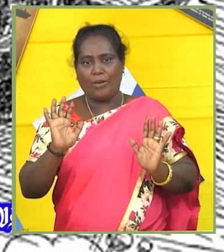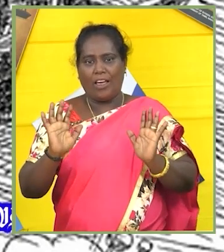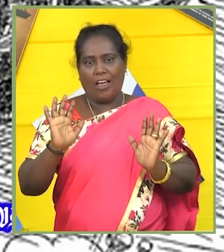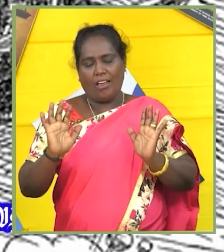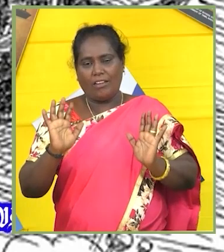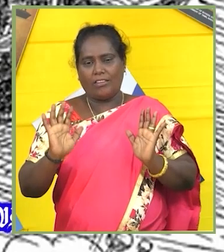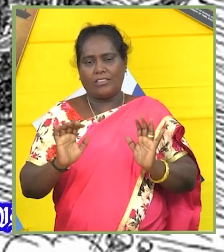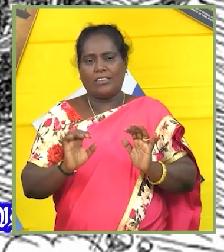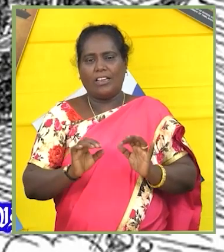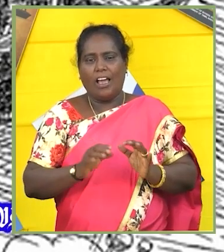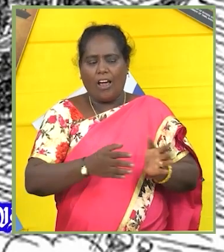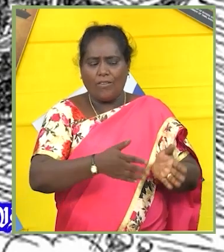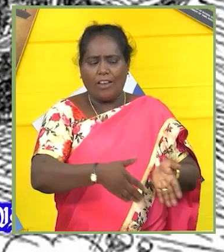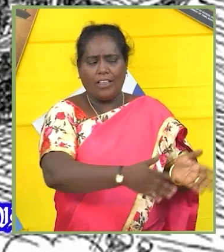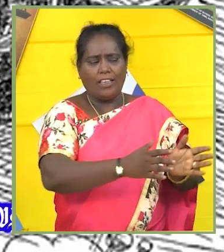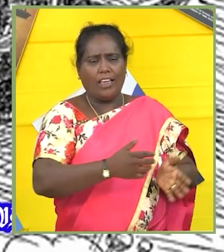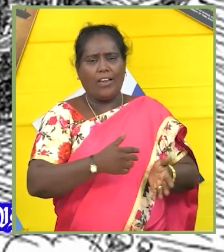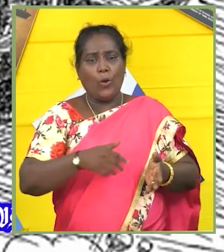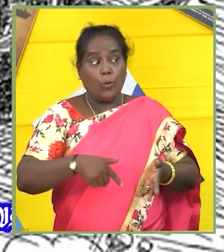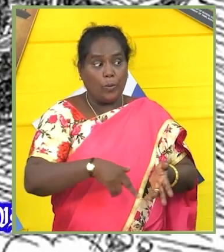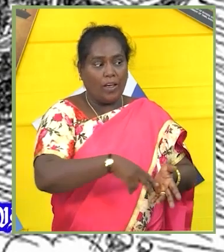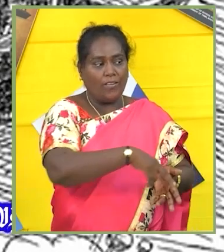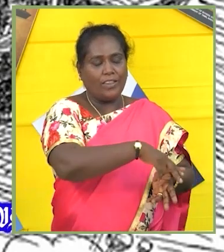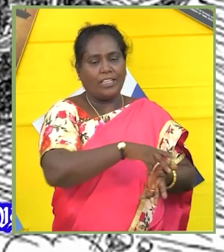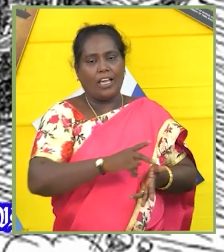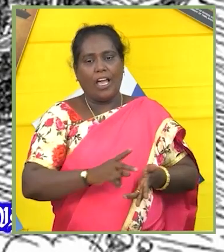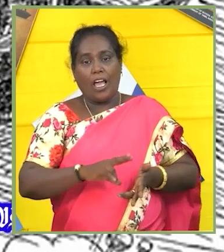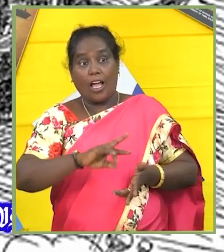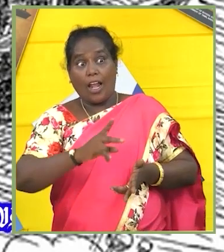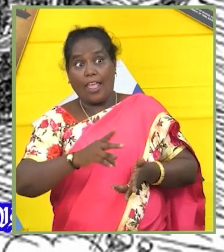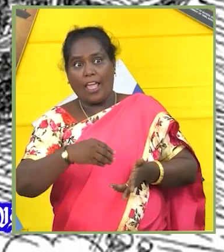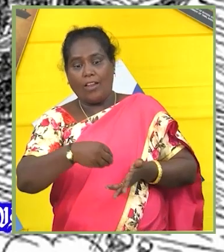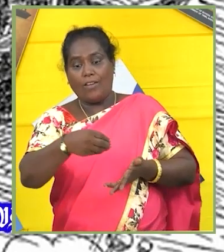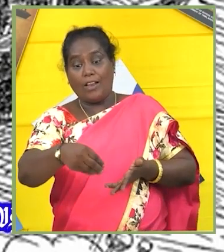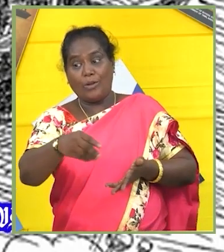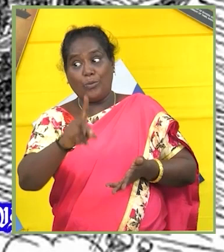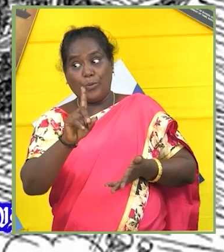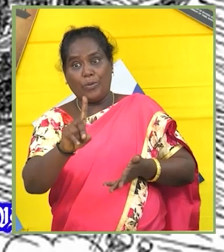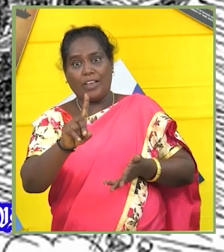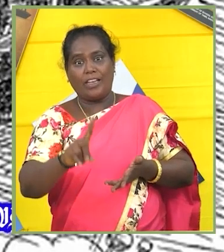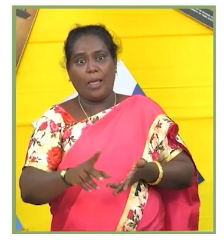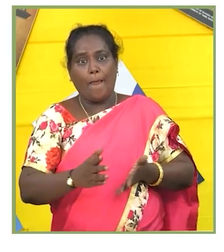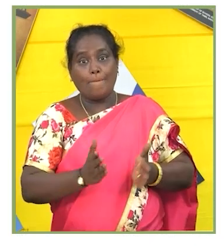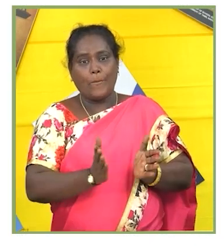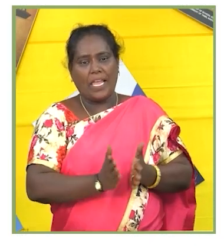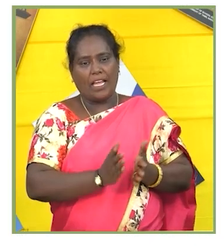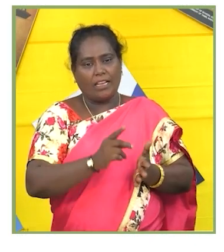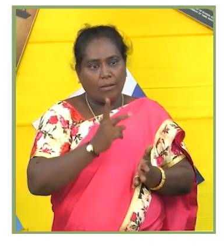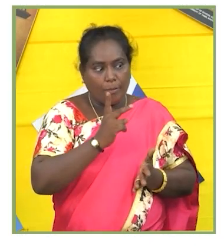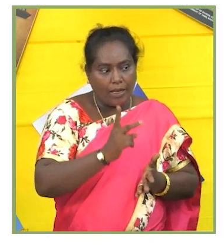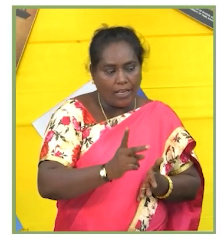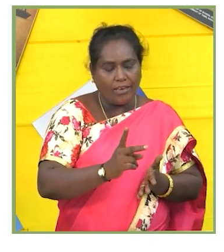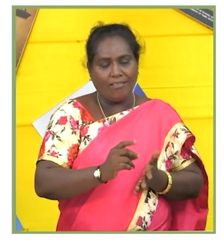ஒன்று தோகை விரித்து ஆடுகிறது. அவ்வழியே உலா வந்த கடையேழு வள்ளல்களுள் ஒருவரான பேகன்